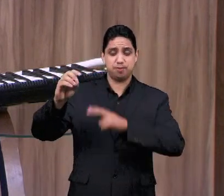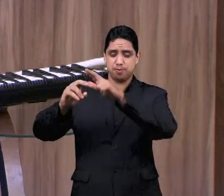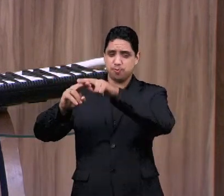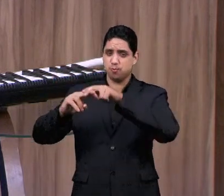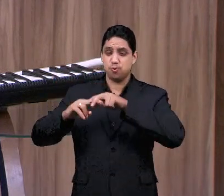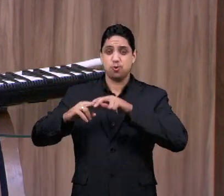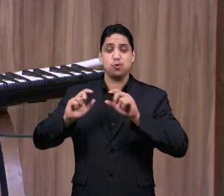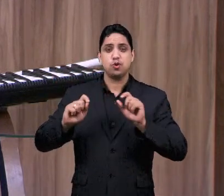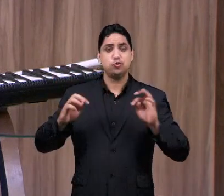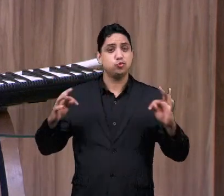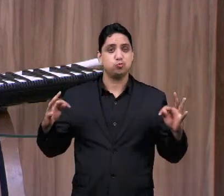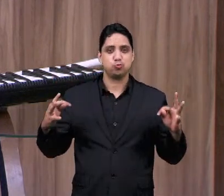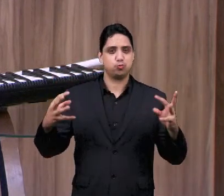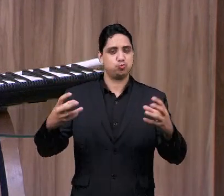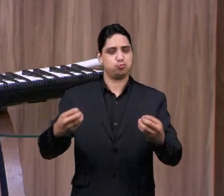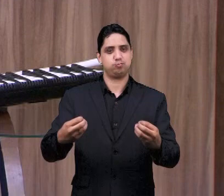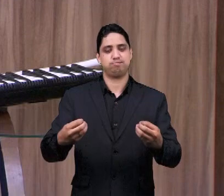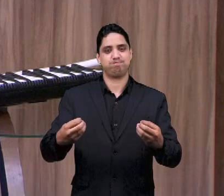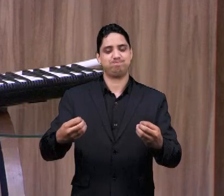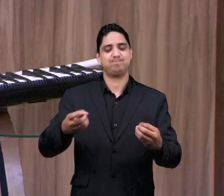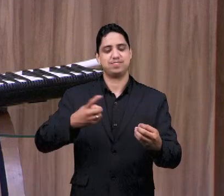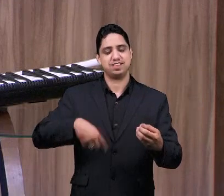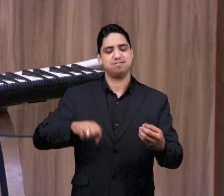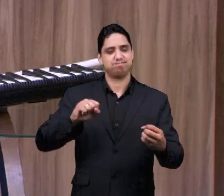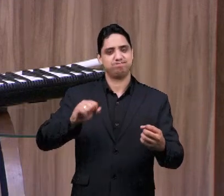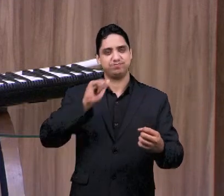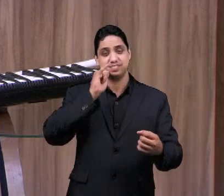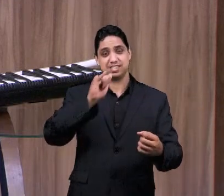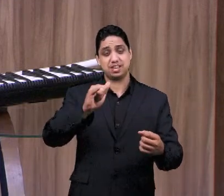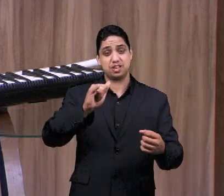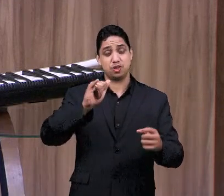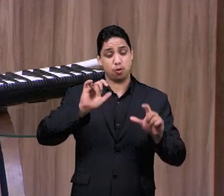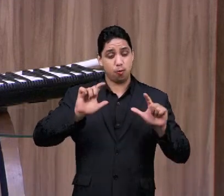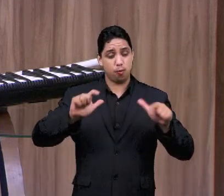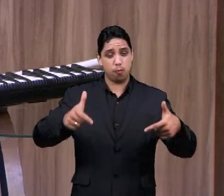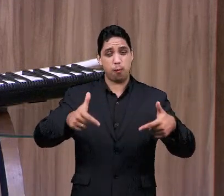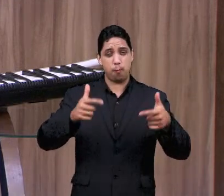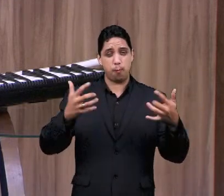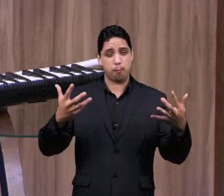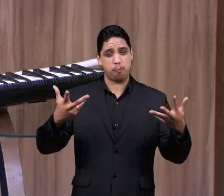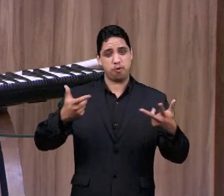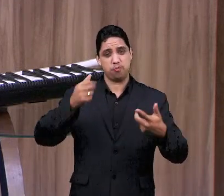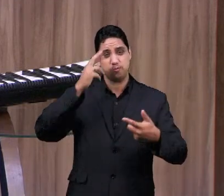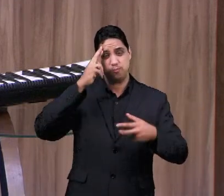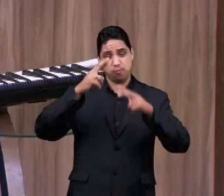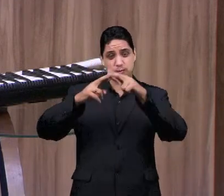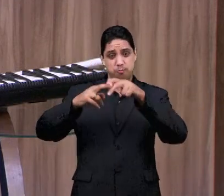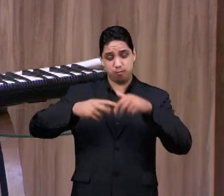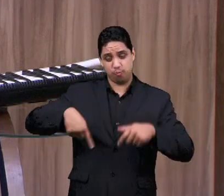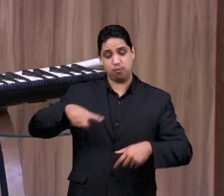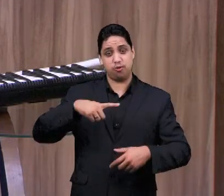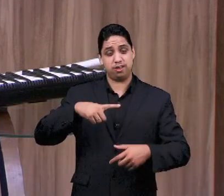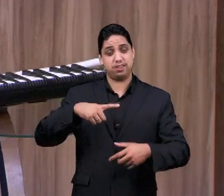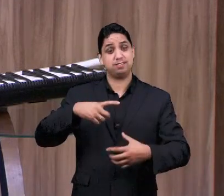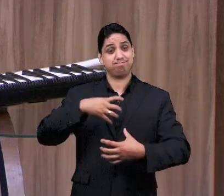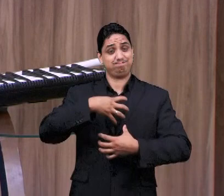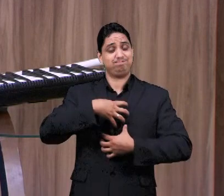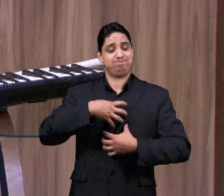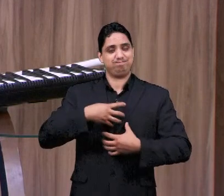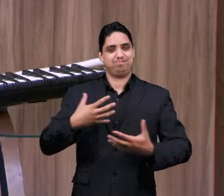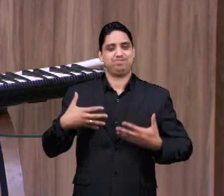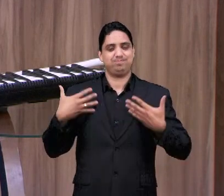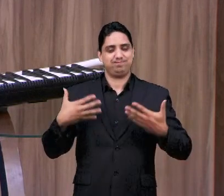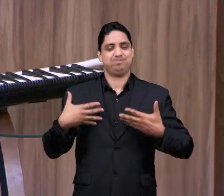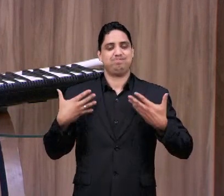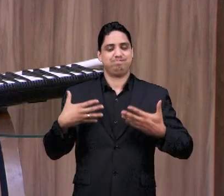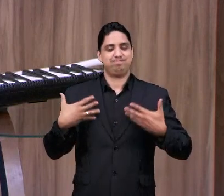Nous remercions notre Dieu pour toutes choses et nous pouvons dire que le Seigneur a fait des grandes choses pour nous et pour cela nous sommes joyeux.